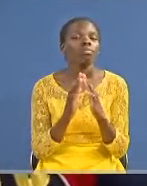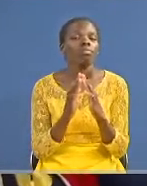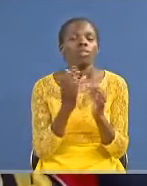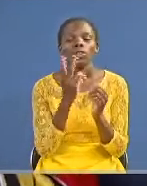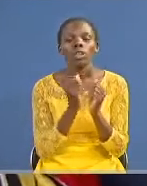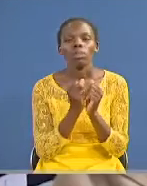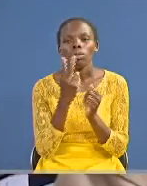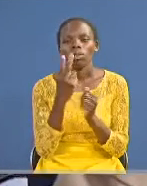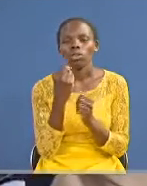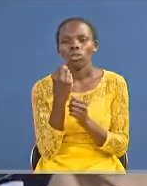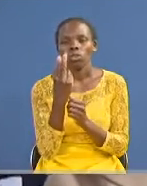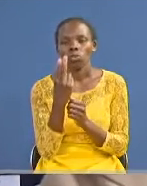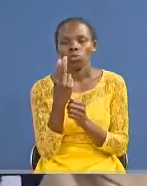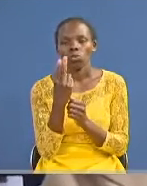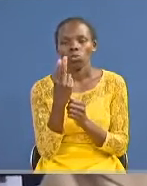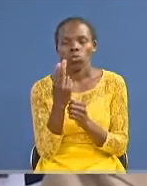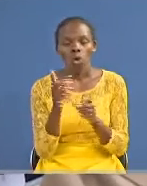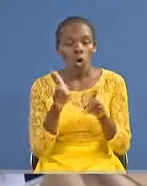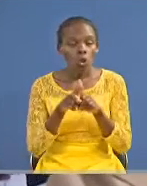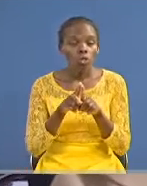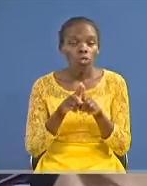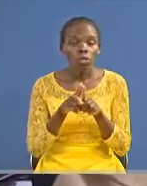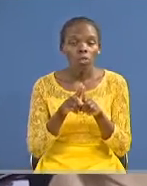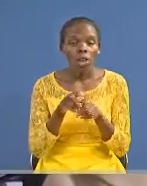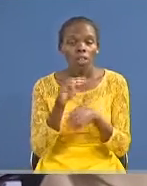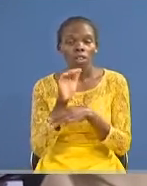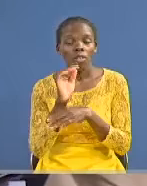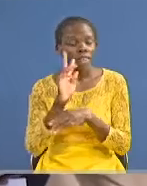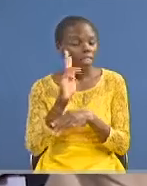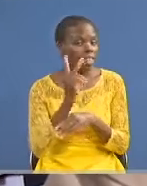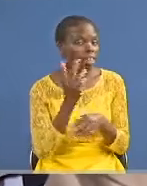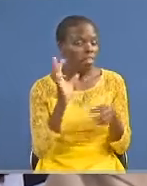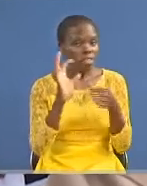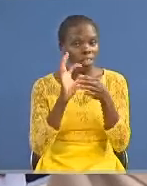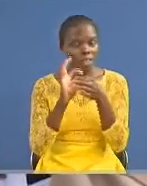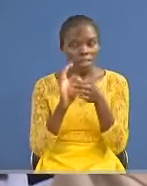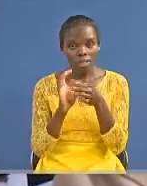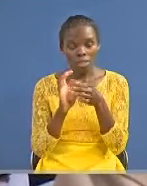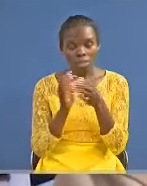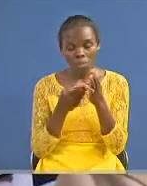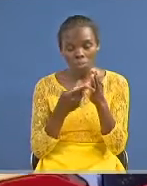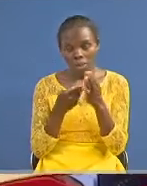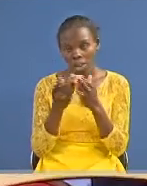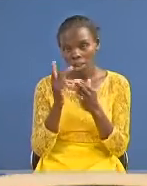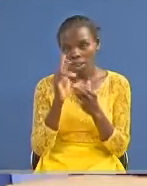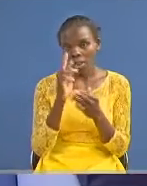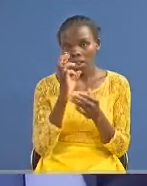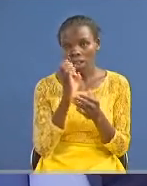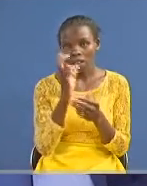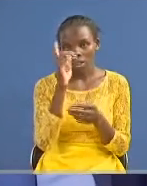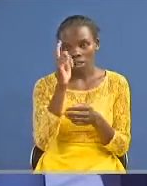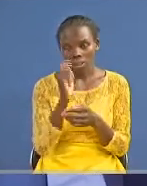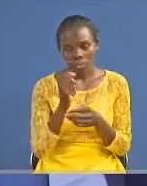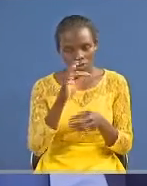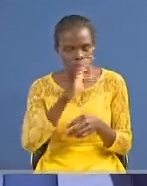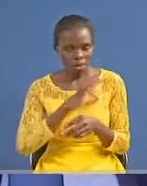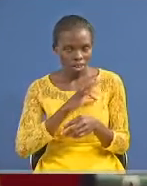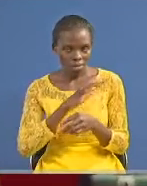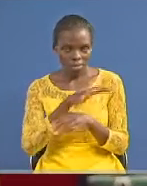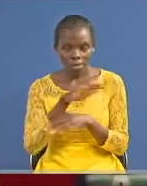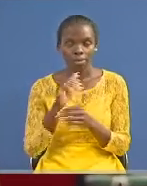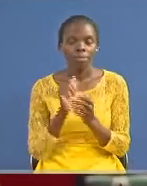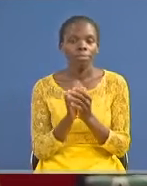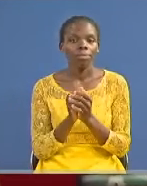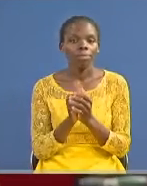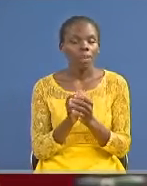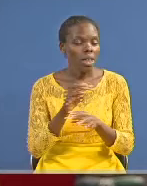mwaka 2022. Hata hivyo, Kenyatta aliomba Wakenya kushirikiana katika kodi ya malipo ya nyumba ili kufanikisha mradi huo.